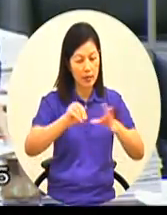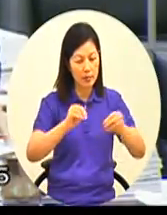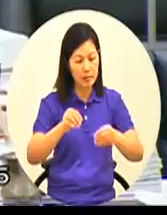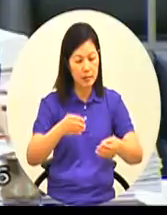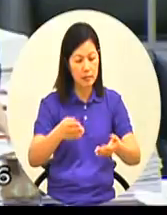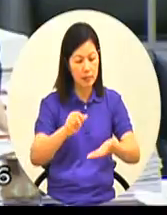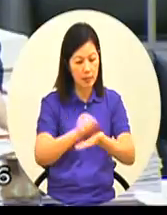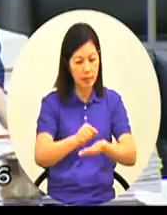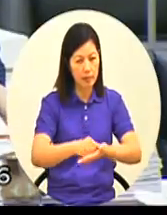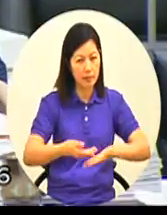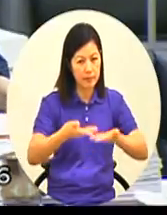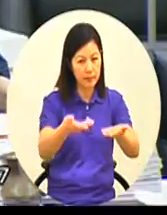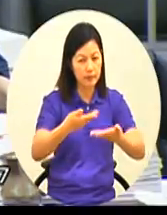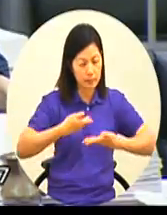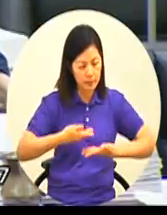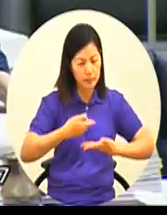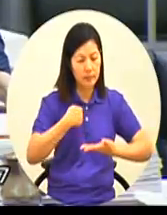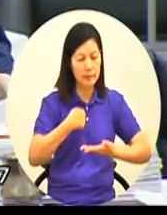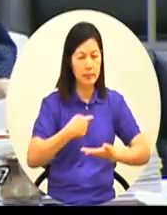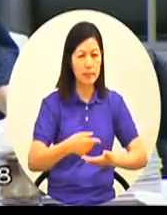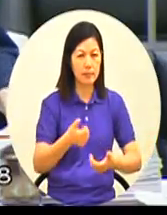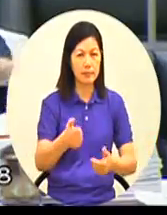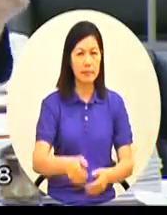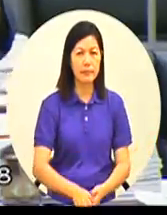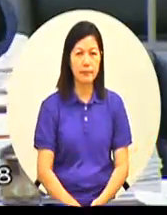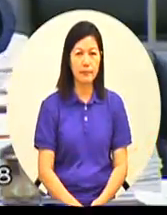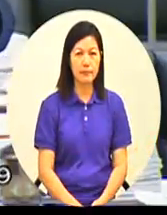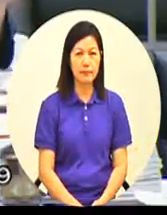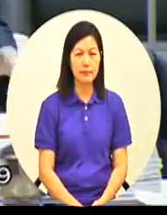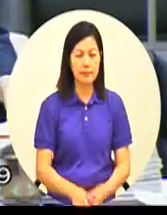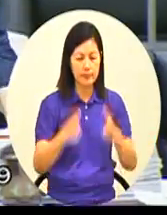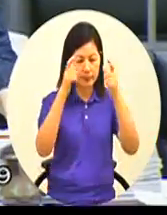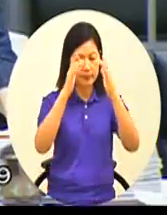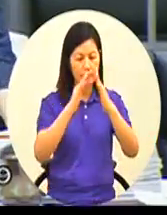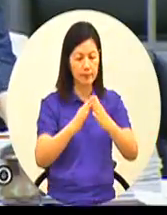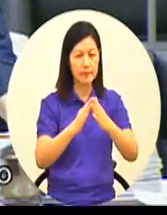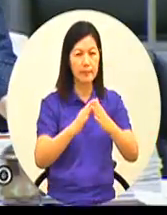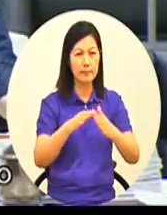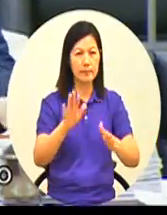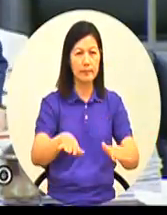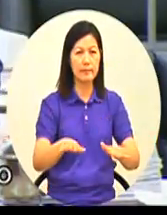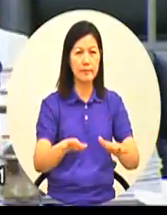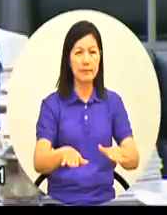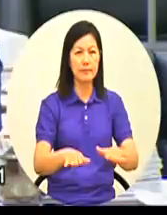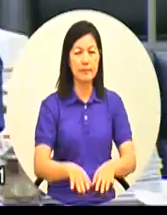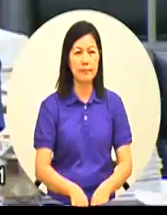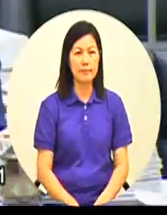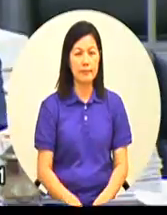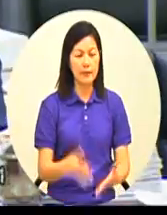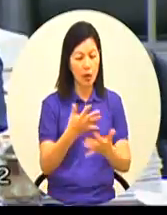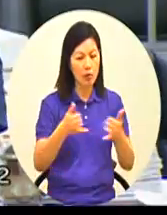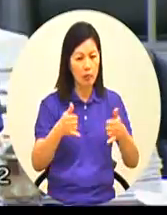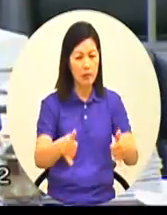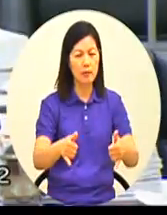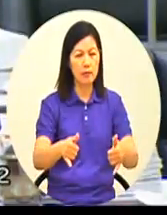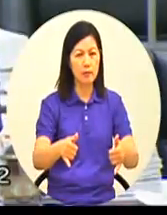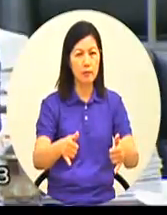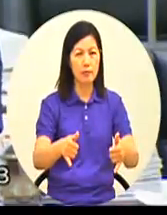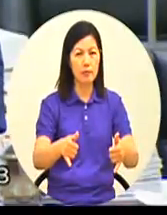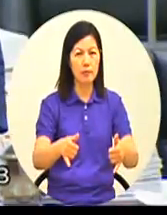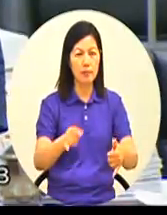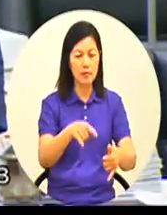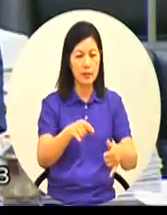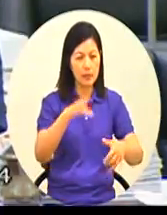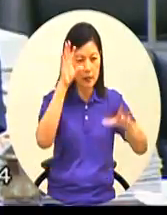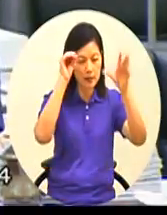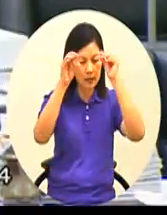们。第二个部分，高雄现在目前在网络上的某一些的讯